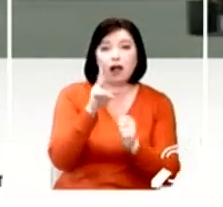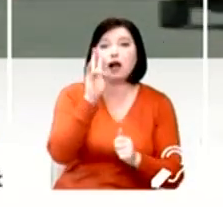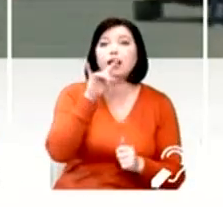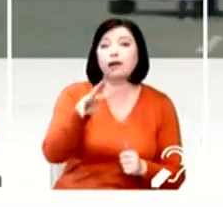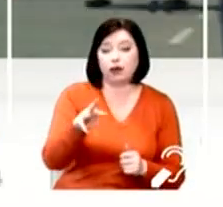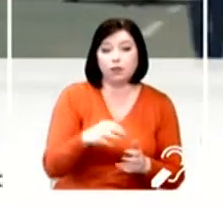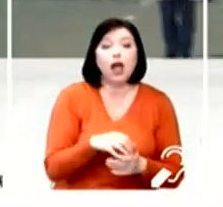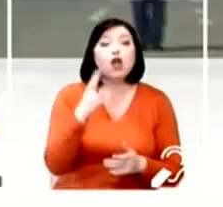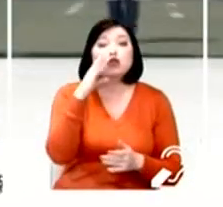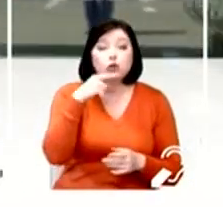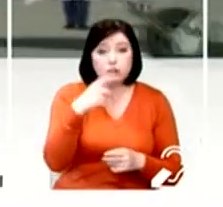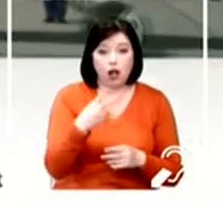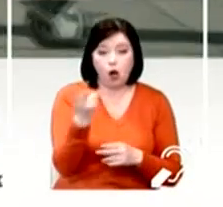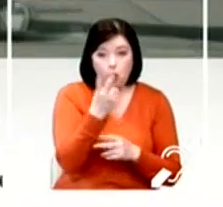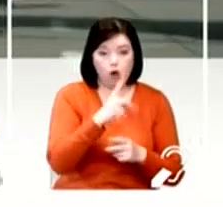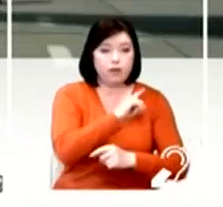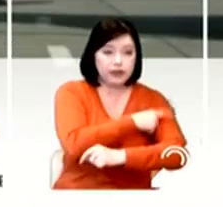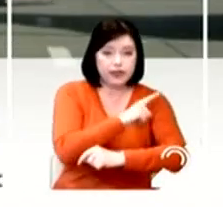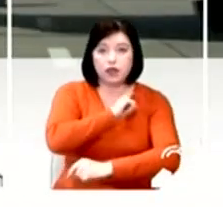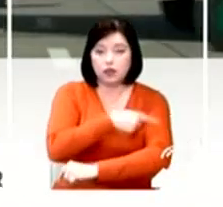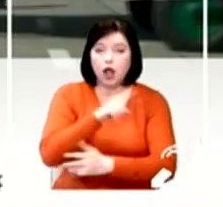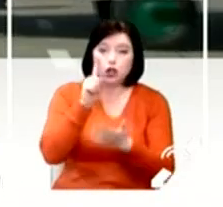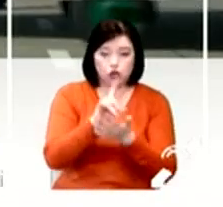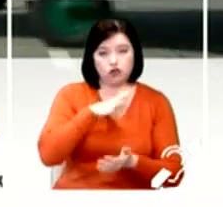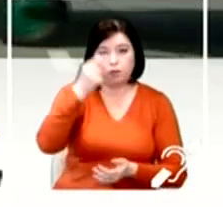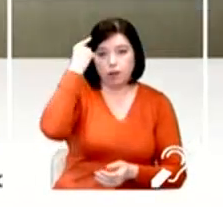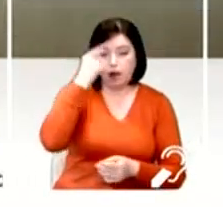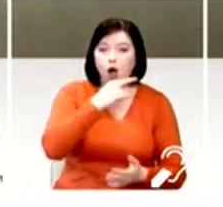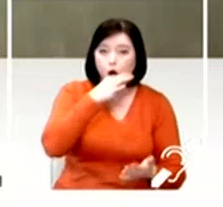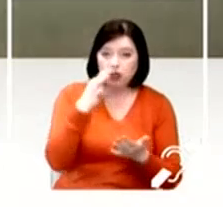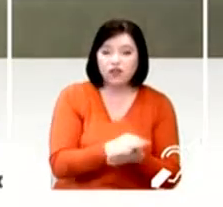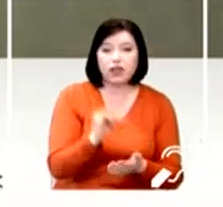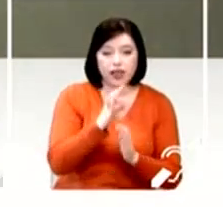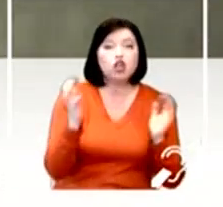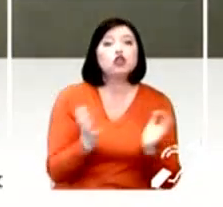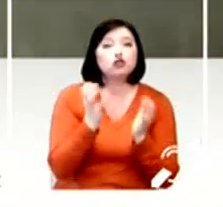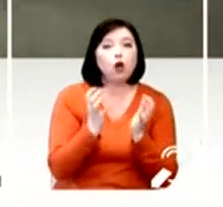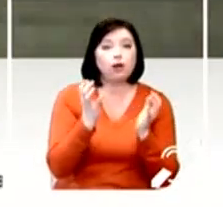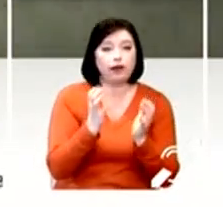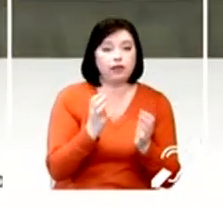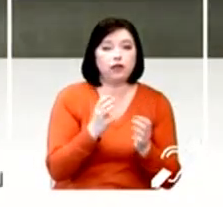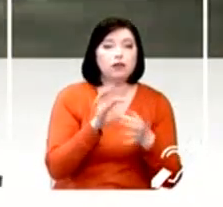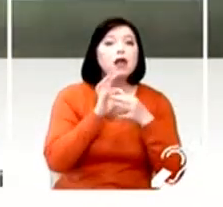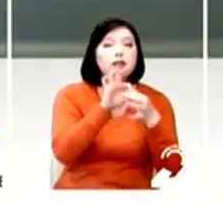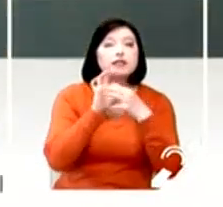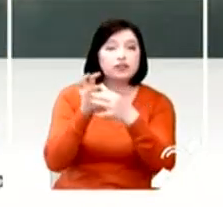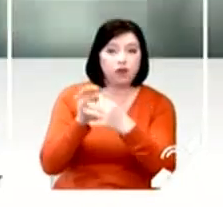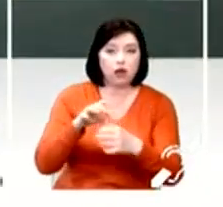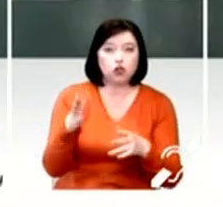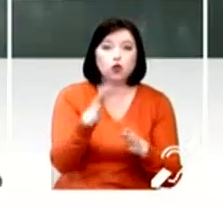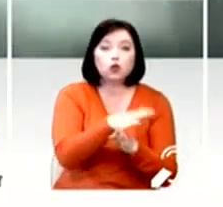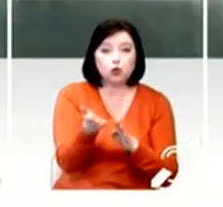Șoigu a adăugat că ambele puteri trebuie să acționeze cu maximă responsabilitate și să mențină deschise canalele de comunicare